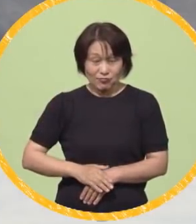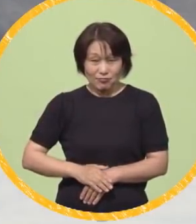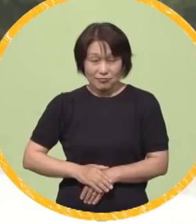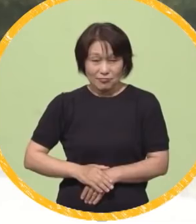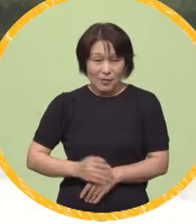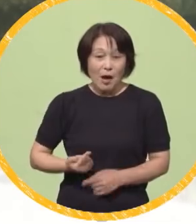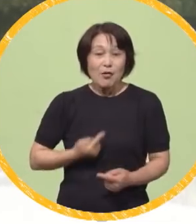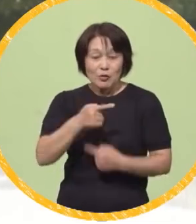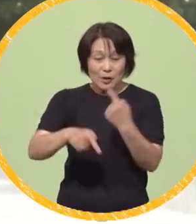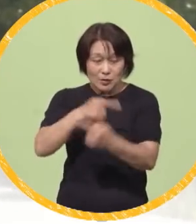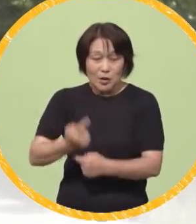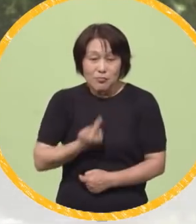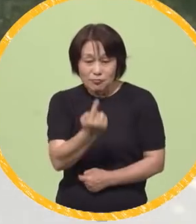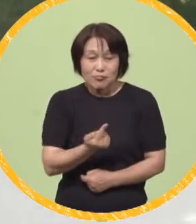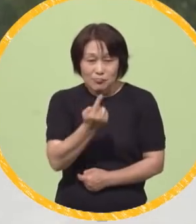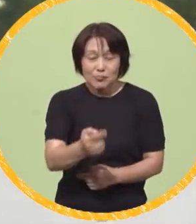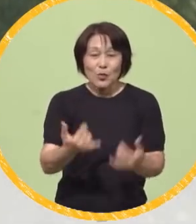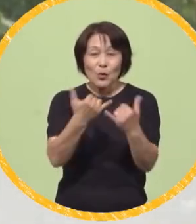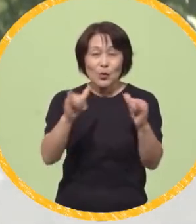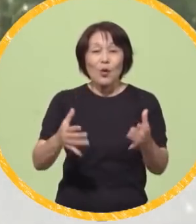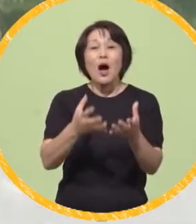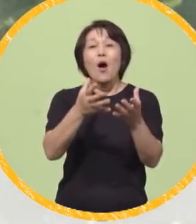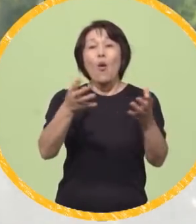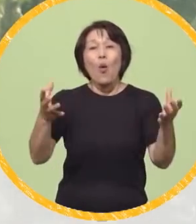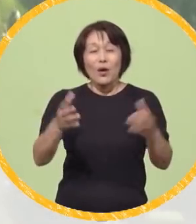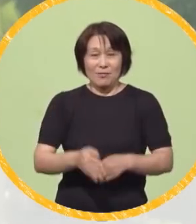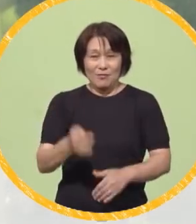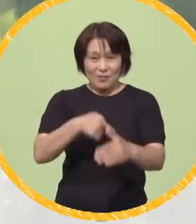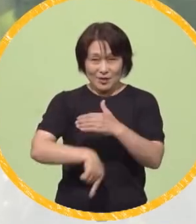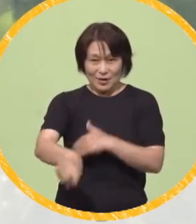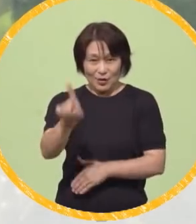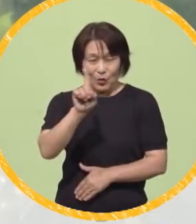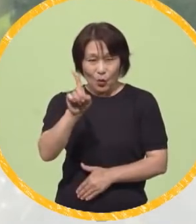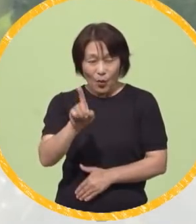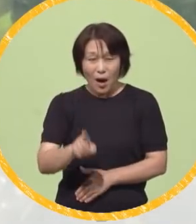者の半分がリピーターという人気の秘密は、まるで